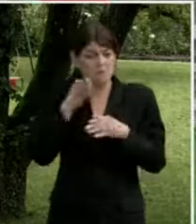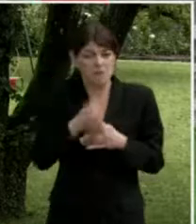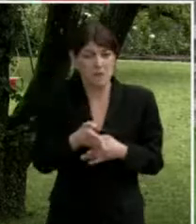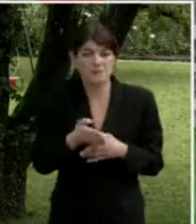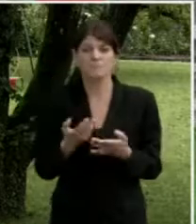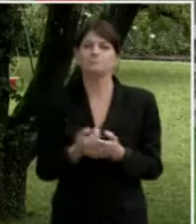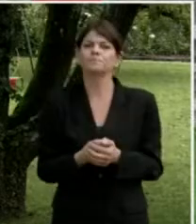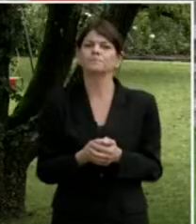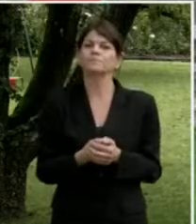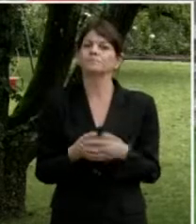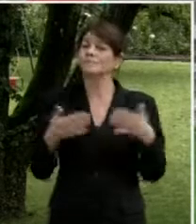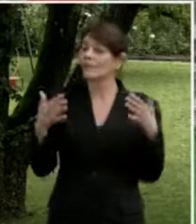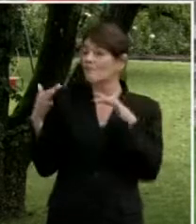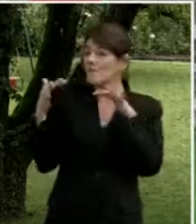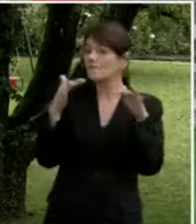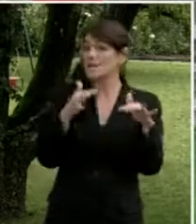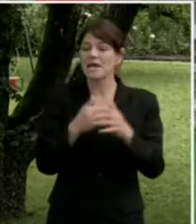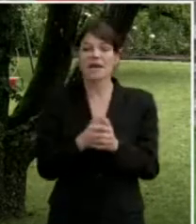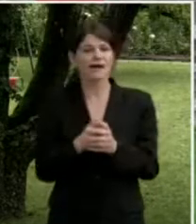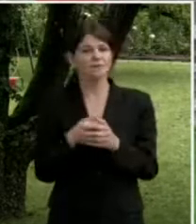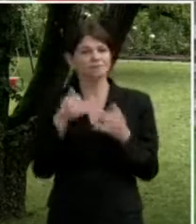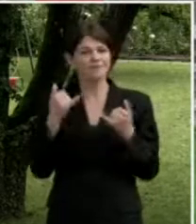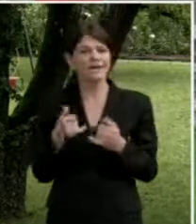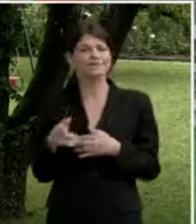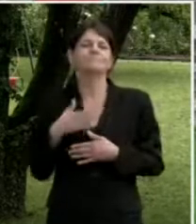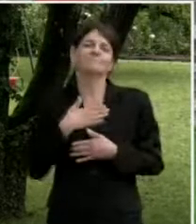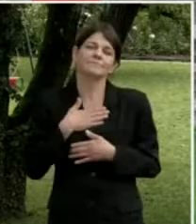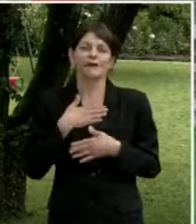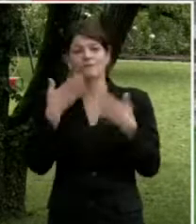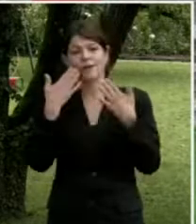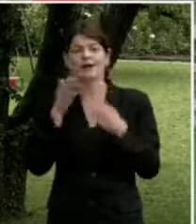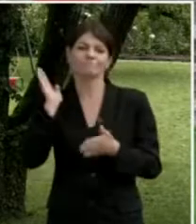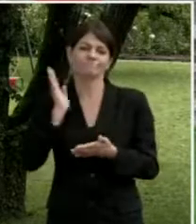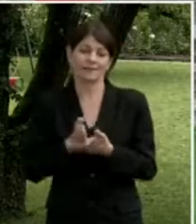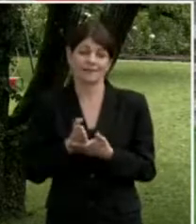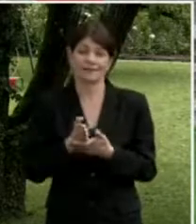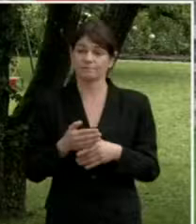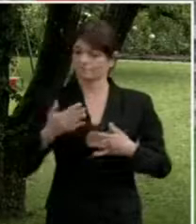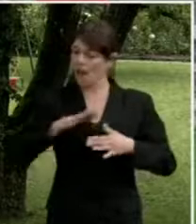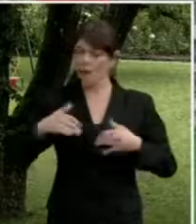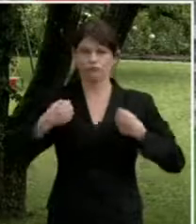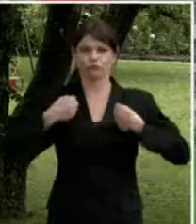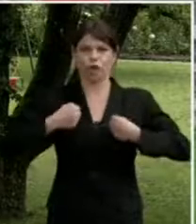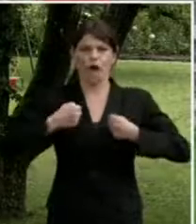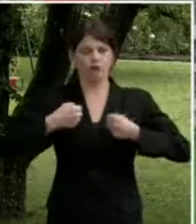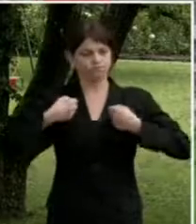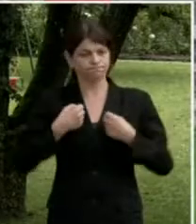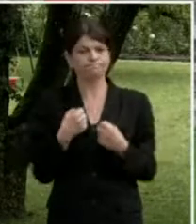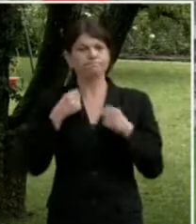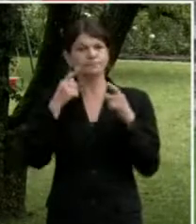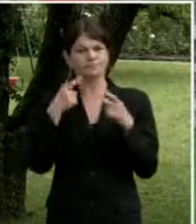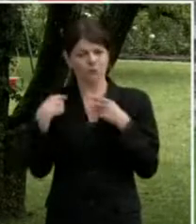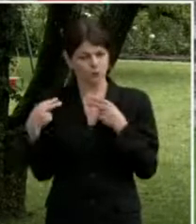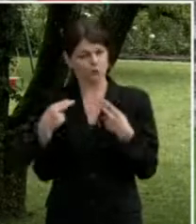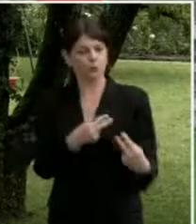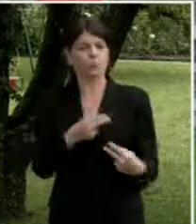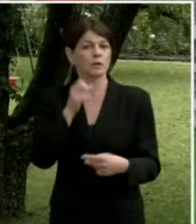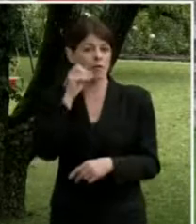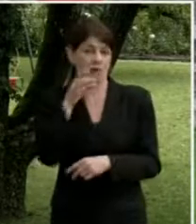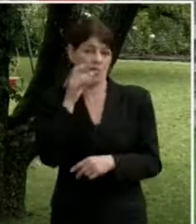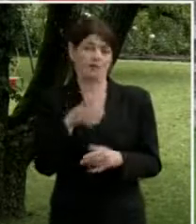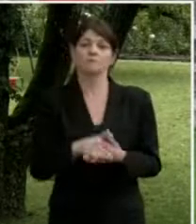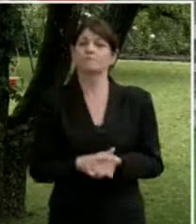entgegen und für viele enden die verdienten Ferien. Gestärkt finden wir uns wieder im Alltag ein.